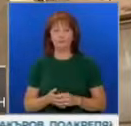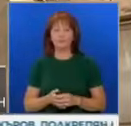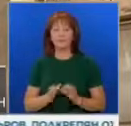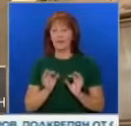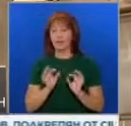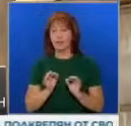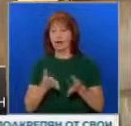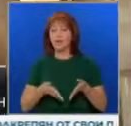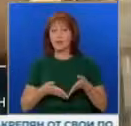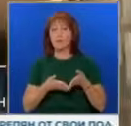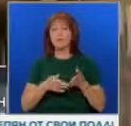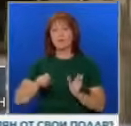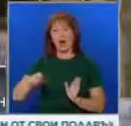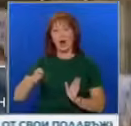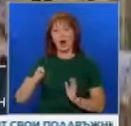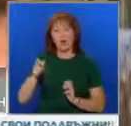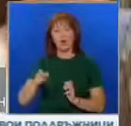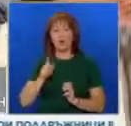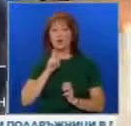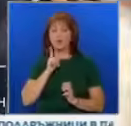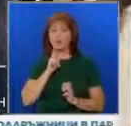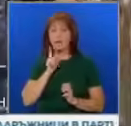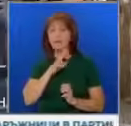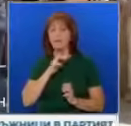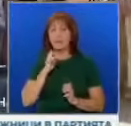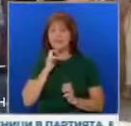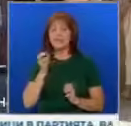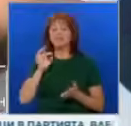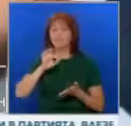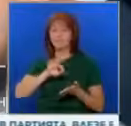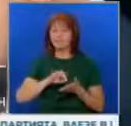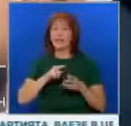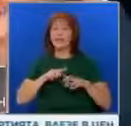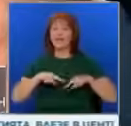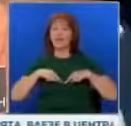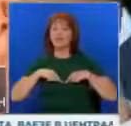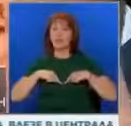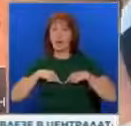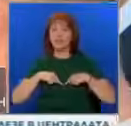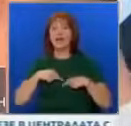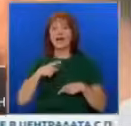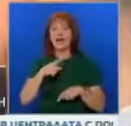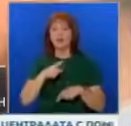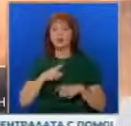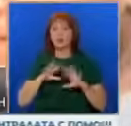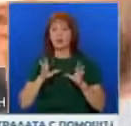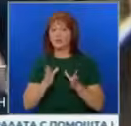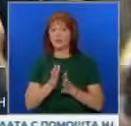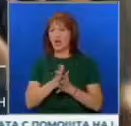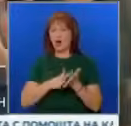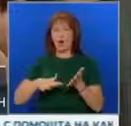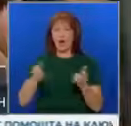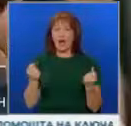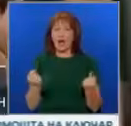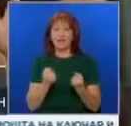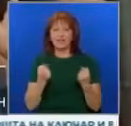Така, с помощта на ключари в присъствието на полиция и адвокат, един от председателите на ДПС, Джевдет Чакъров, съпровождан от депутати и активисти